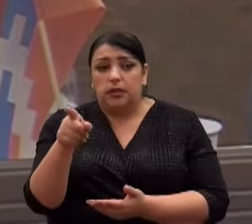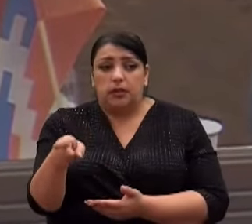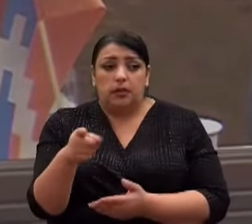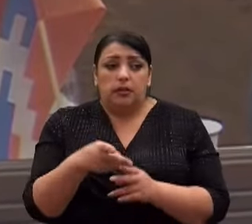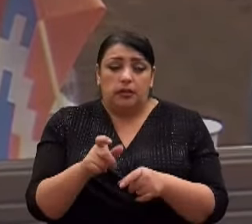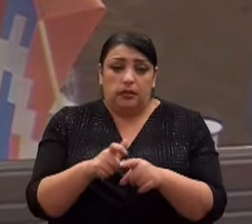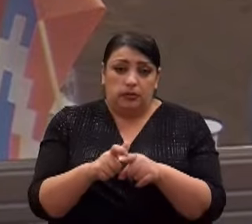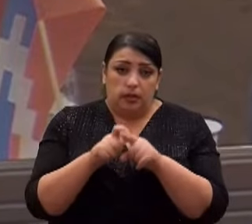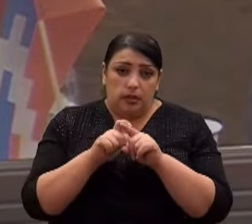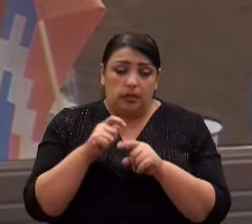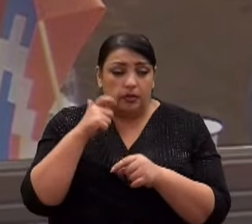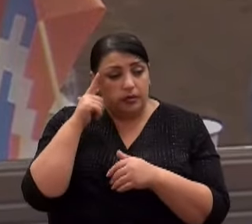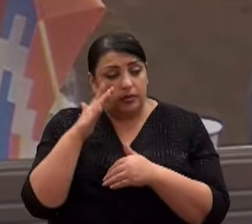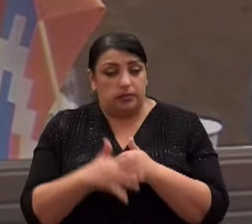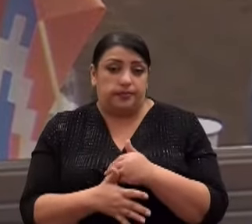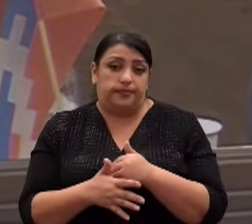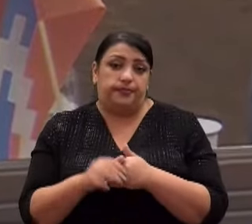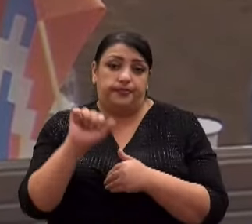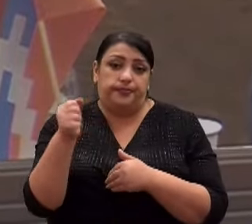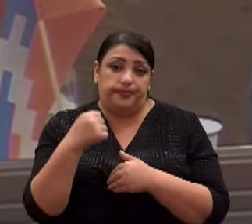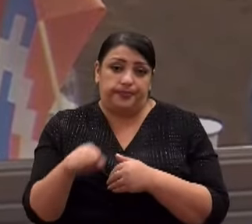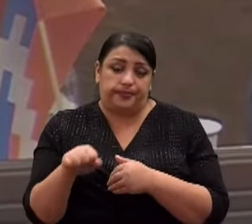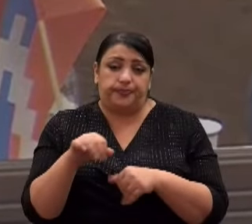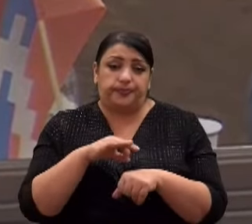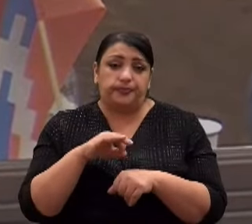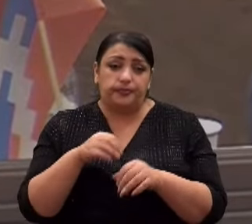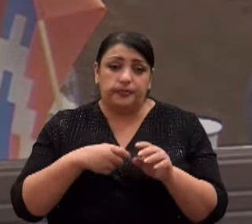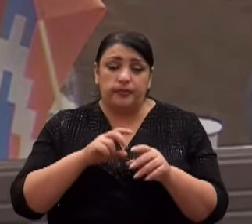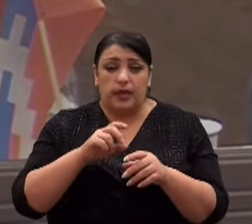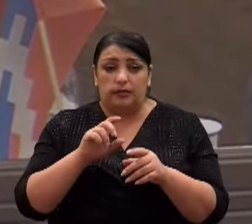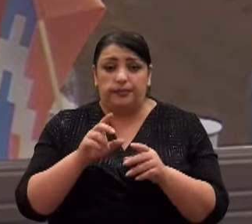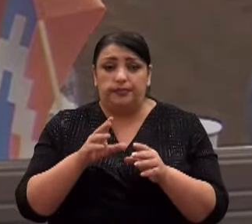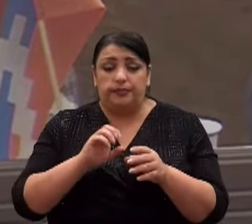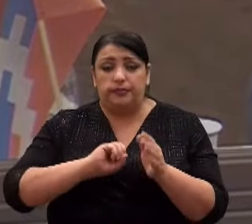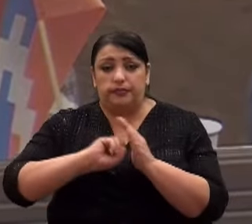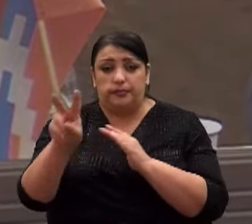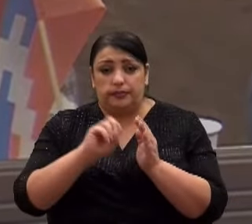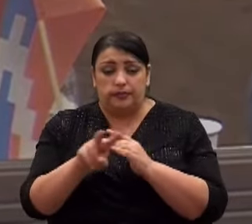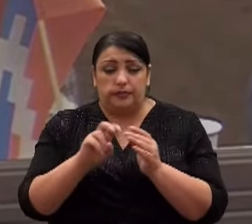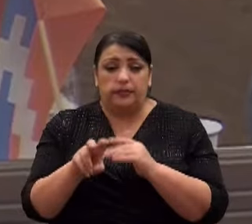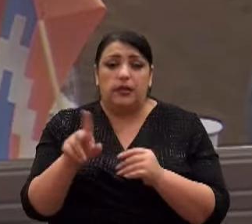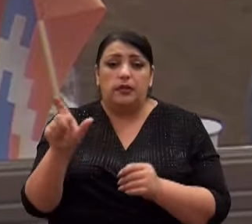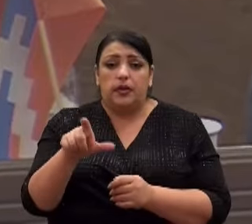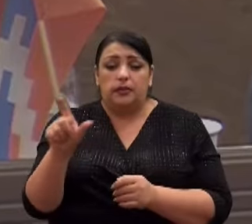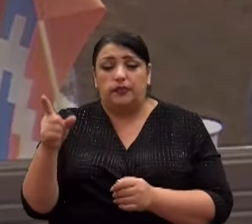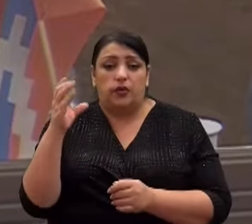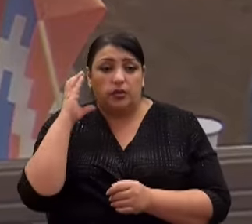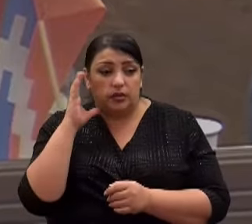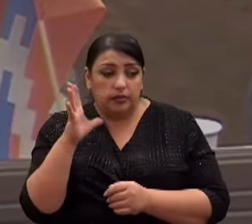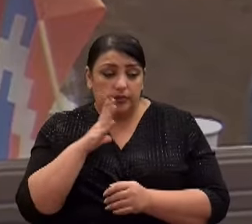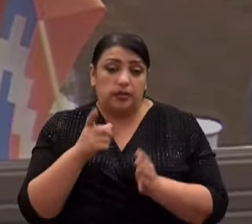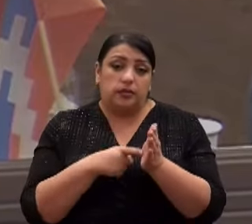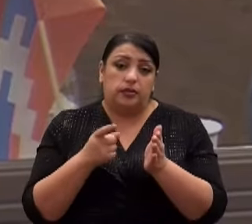պատասխանել, որ գոնե Արցախից բռնի տեղափոխված մեր հայրենակիցները լսեն։ Քնչականում քրեական գործեր